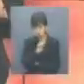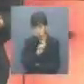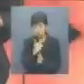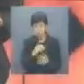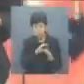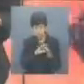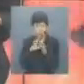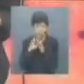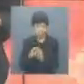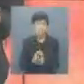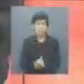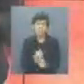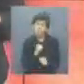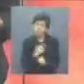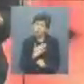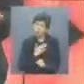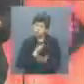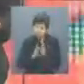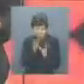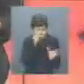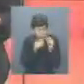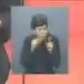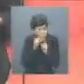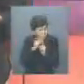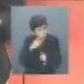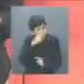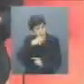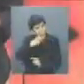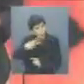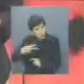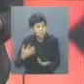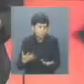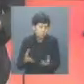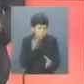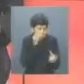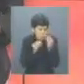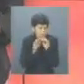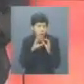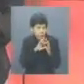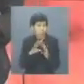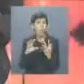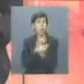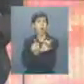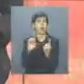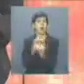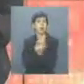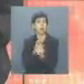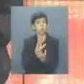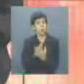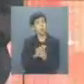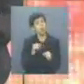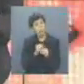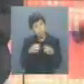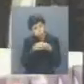คะดังนั้นค่ะการที่เรากลับมาเรียนรู้คำต่างๆในภาษาไทยก็เหมือนเราได้เรียนรู้ในเรื่องของวัฒนธรรมร่วมของภูมิภาคเดียวกัน